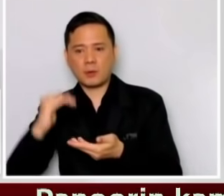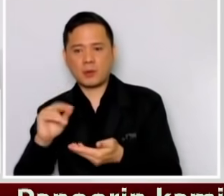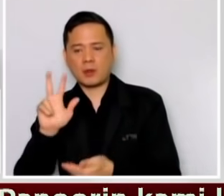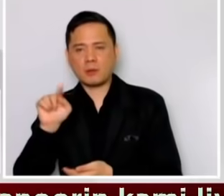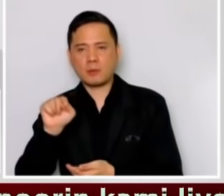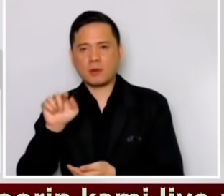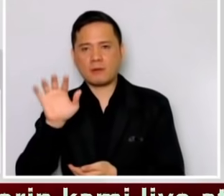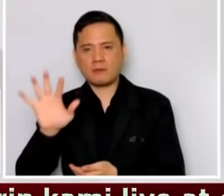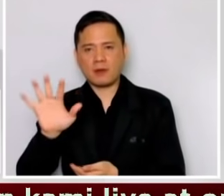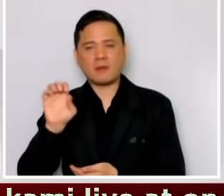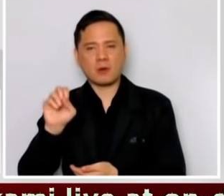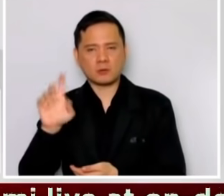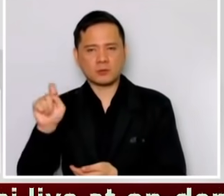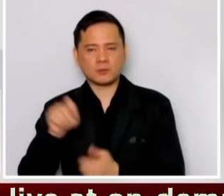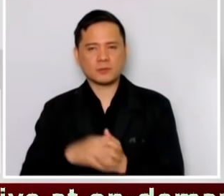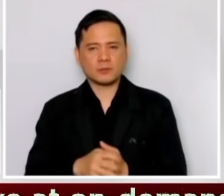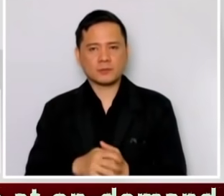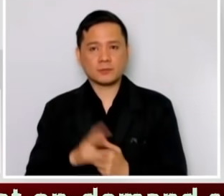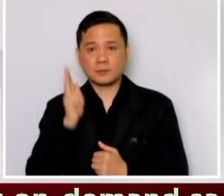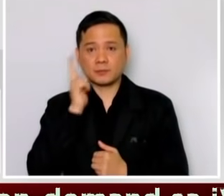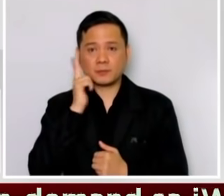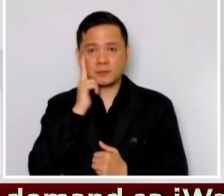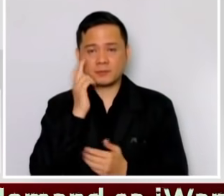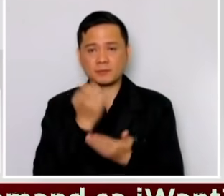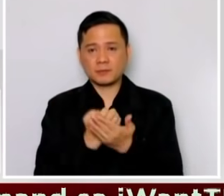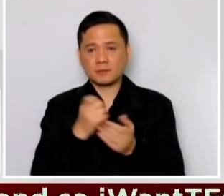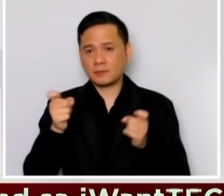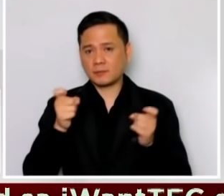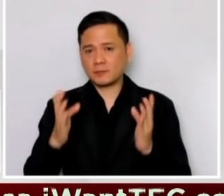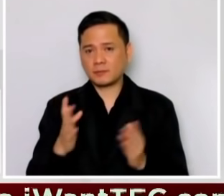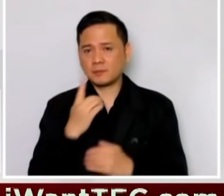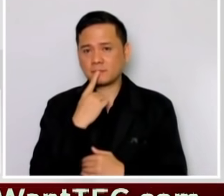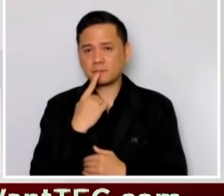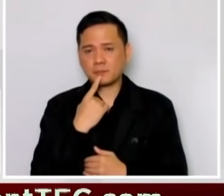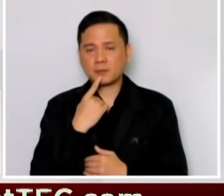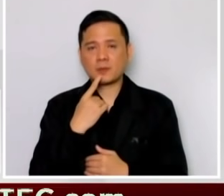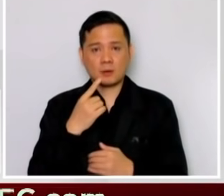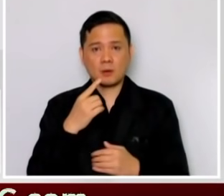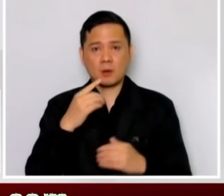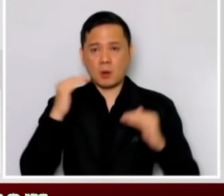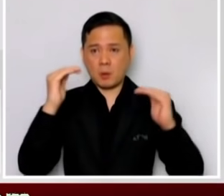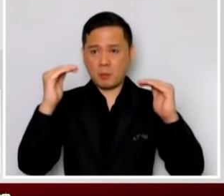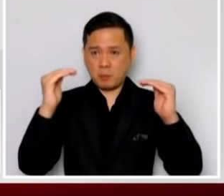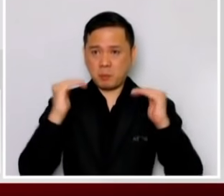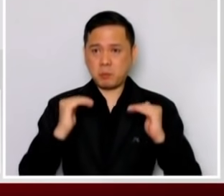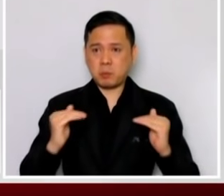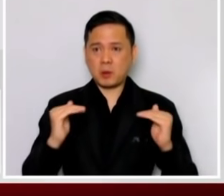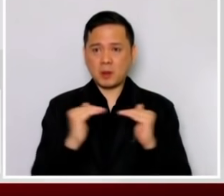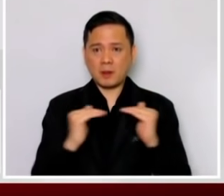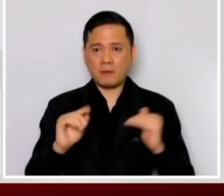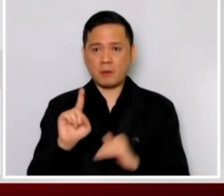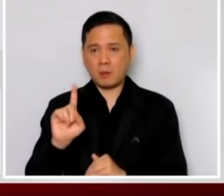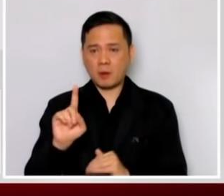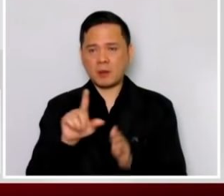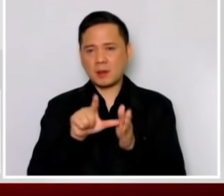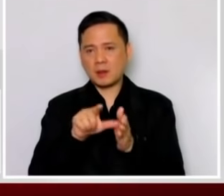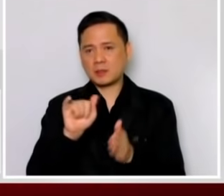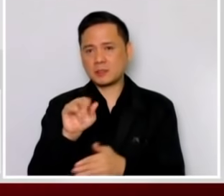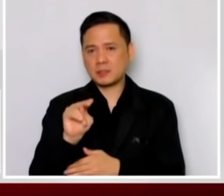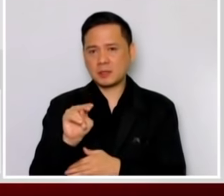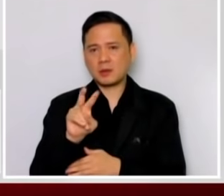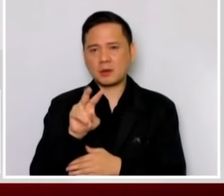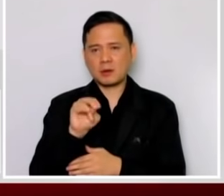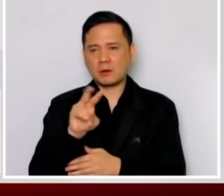Tiwala naman ang Duterte Economic Managers na tuloy ang pagbaba sa Alert Level 1 pagdating ng Enero 2022 kahit may banta